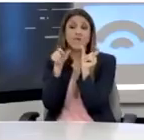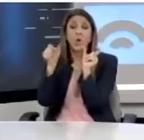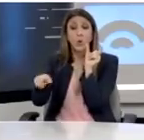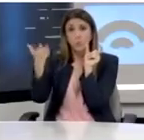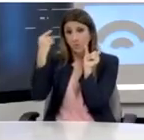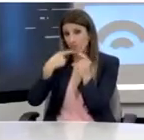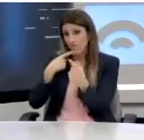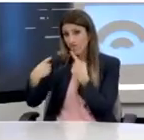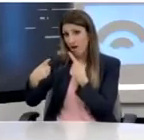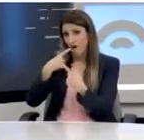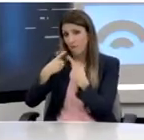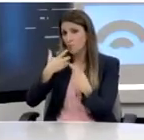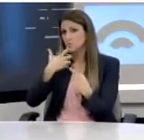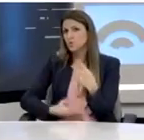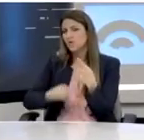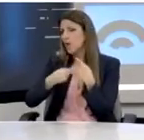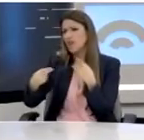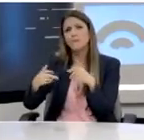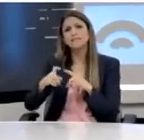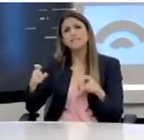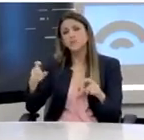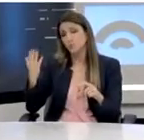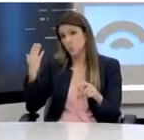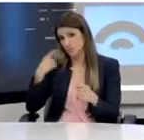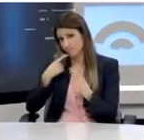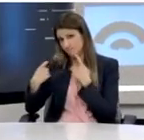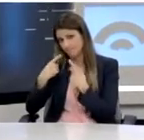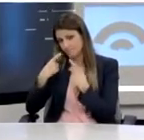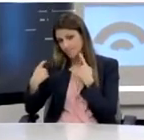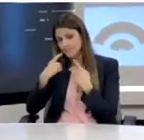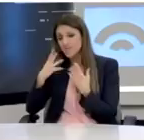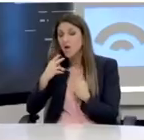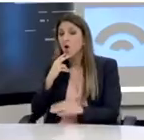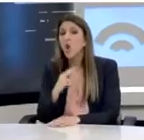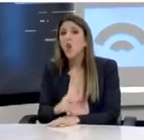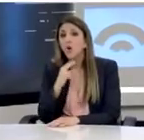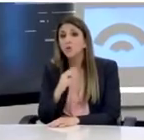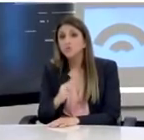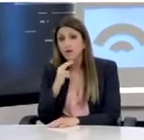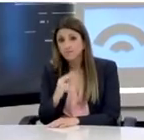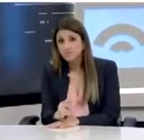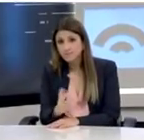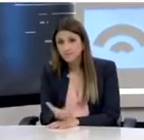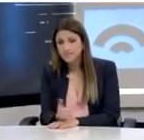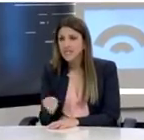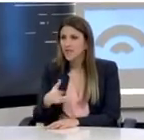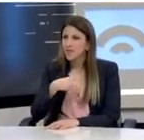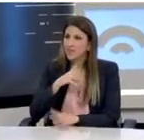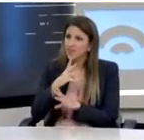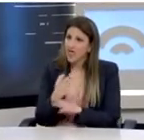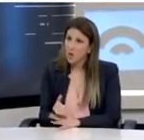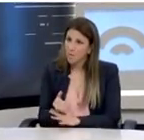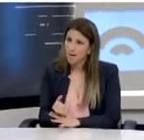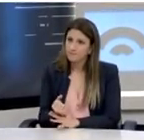διαπραγμάτευσης που κάνανε οι προηγούμενες κυβερνήσεις, ήταν η γλώσσα και το αν θα έχουμε